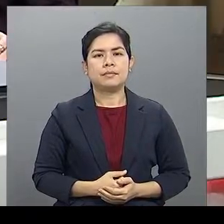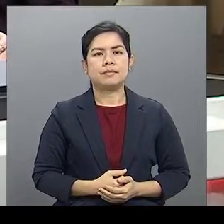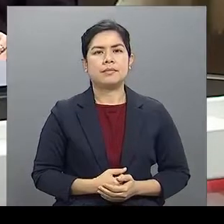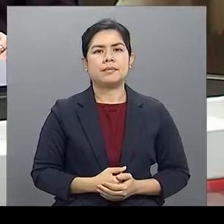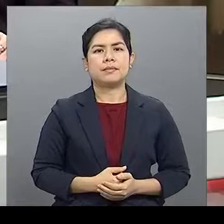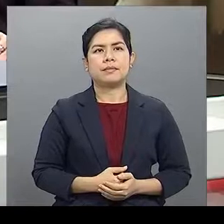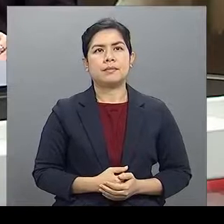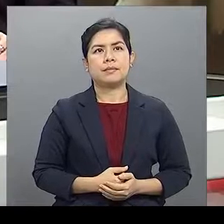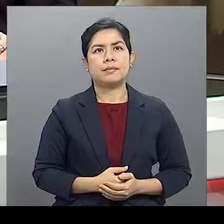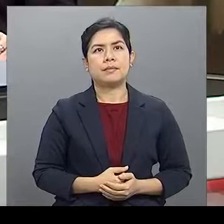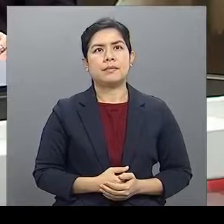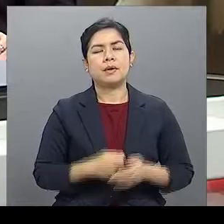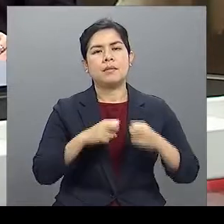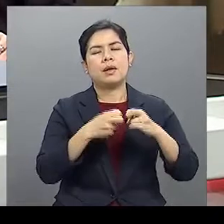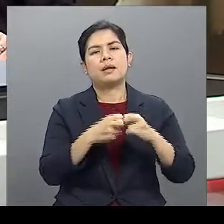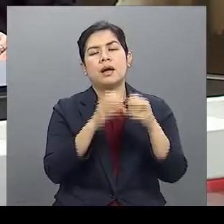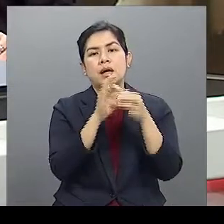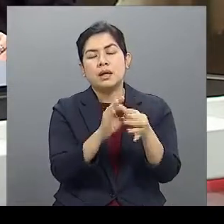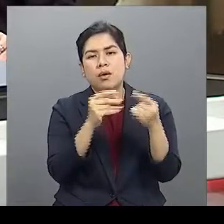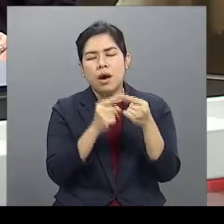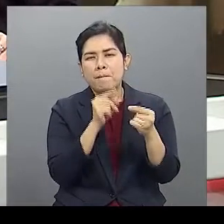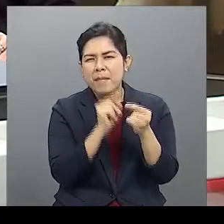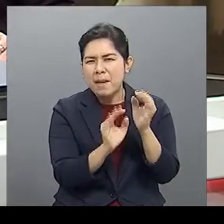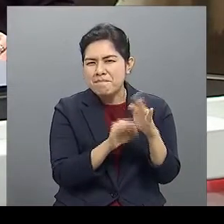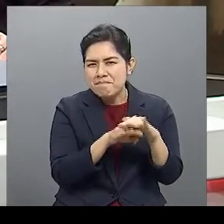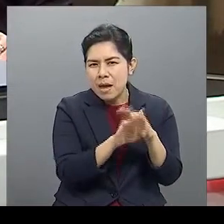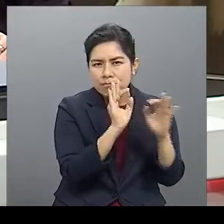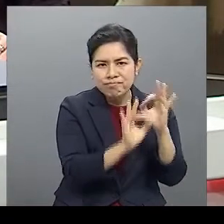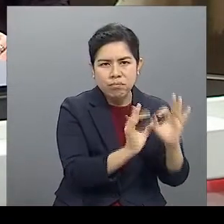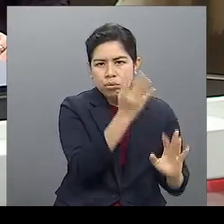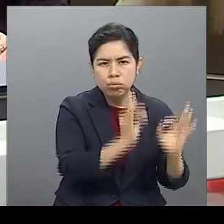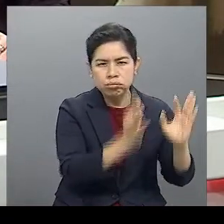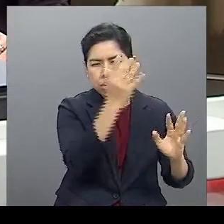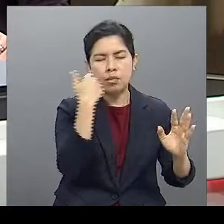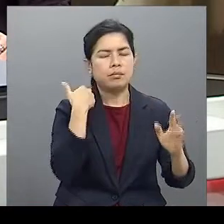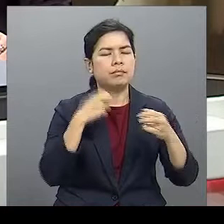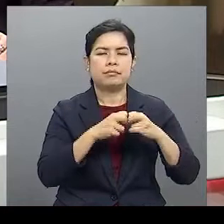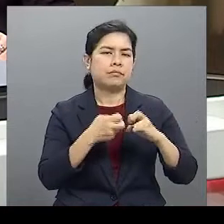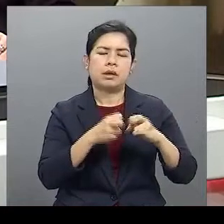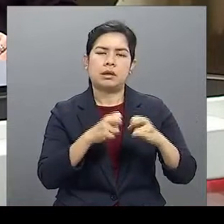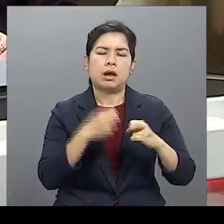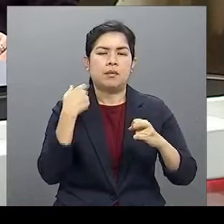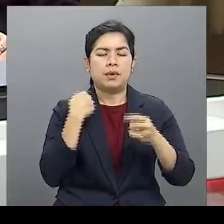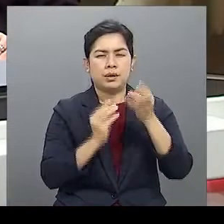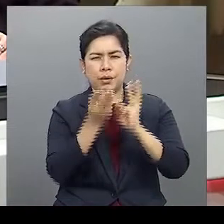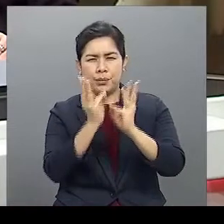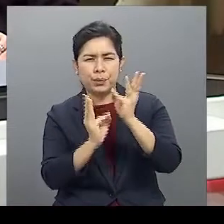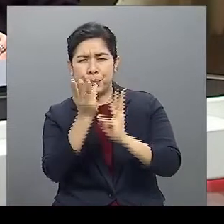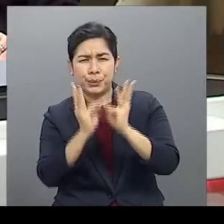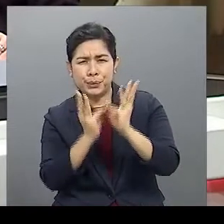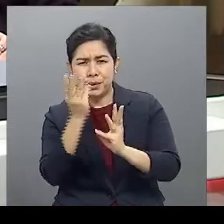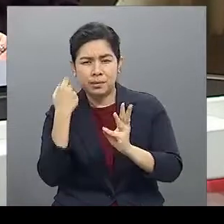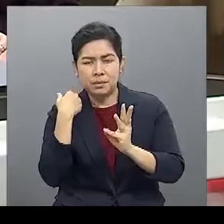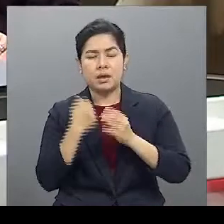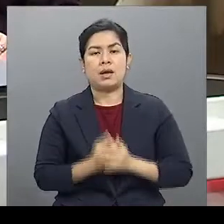ปัญหาการลักลอบการเผาก็เป็นสาเหตุสำคัญนะคะที่ทำให้เกิดเรื่องของฝุ่นควันเกินค่ามาตรฐานค่ะไทย PBS ได้ไปสำรวจพฤติกรรมการ